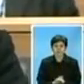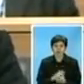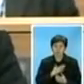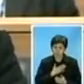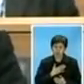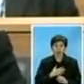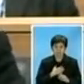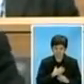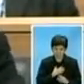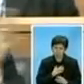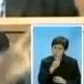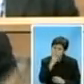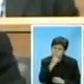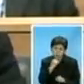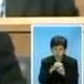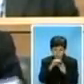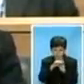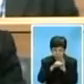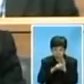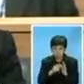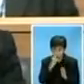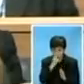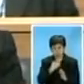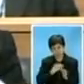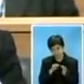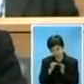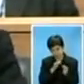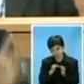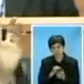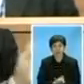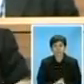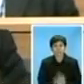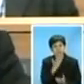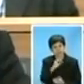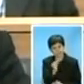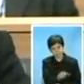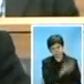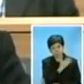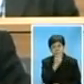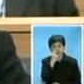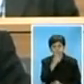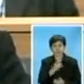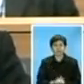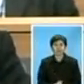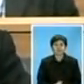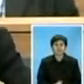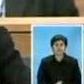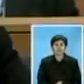อยากจะให้ดูคลิปก่อนแล้วเดี๋ยวดิฉันจะอธิบายต่อไปนะคะเชิญเปิดคลิปวิดีโอก่อนค่ะ